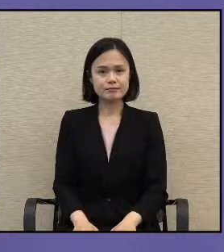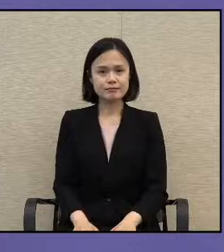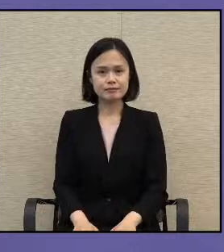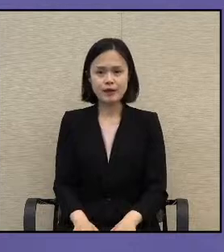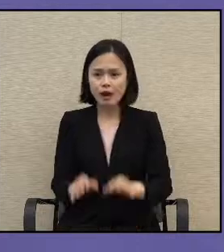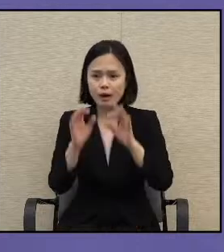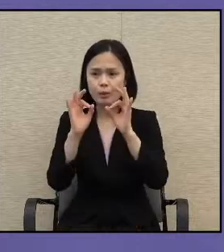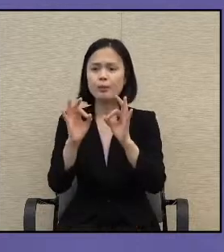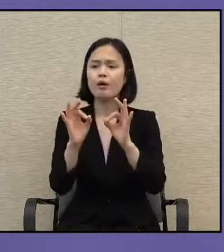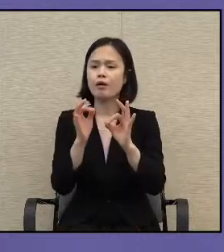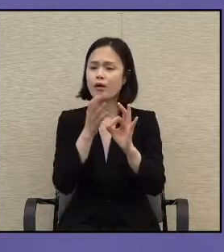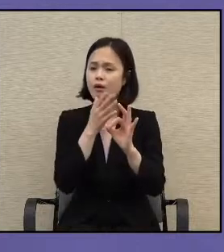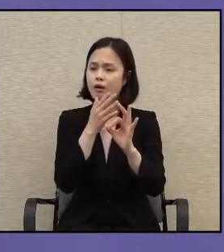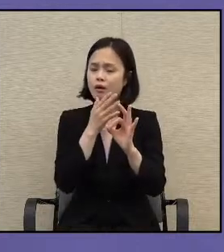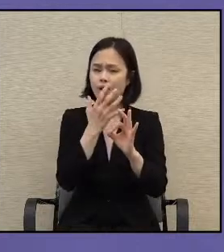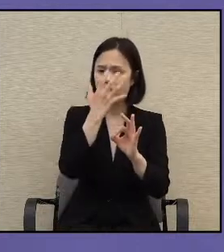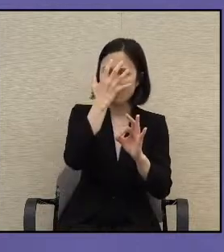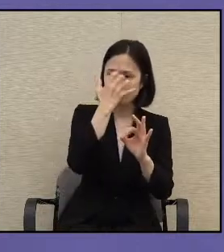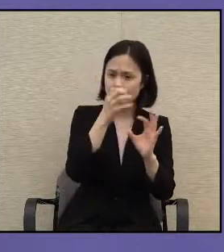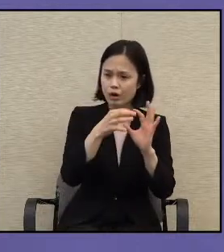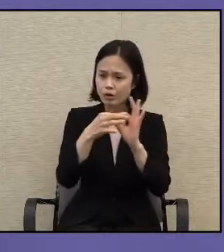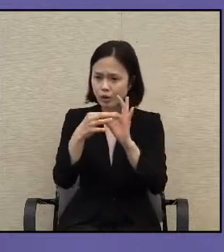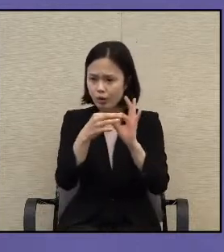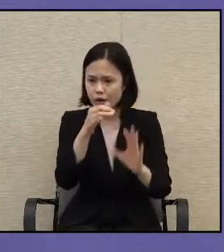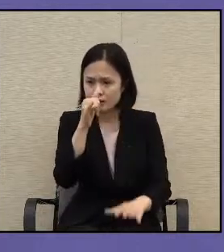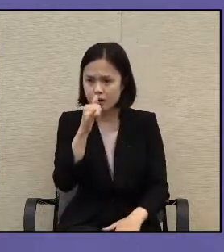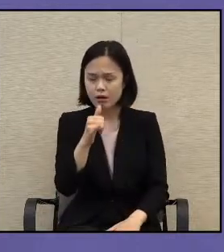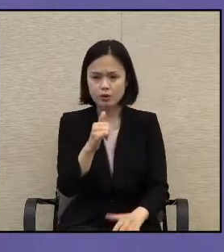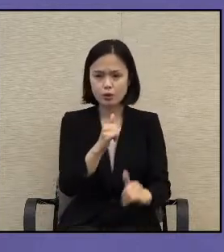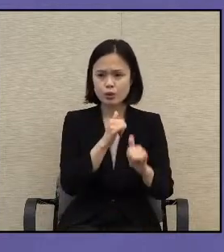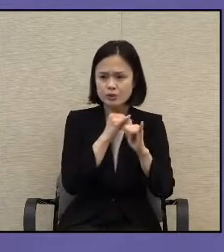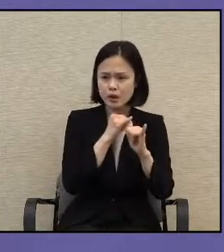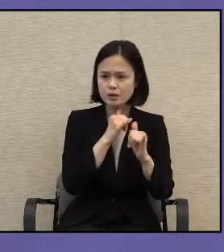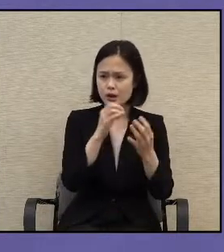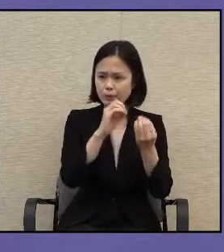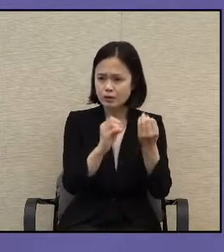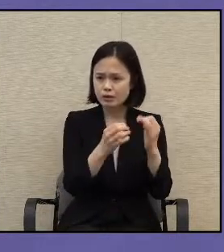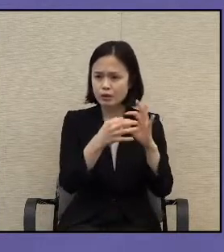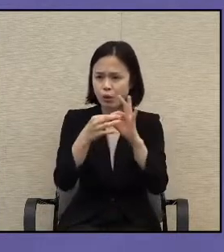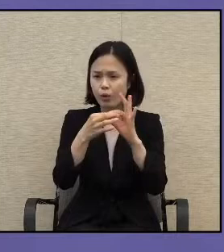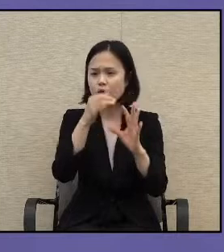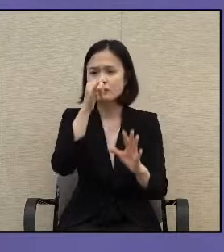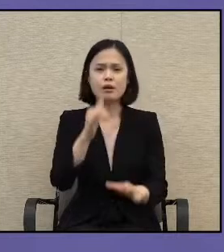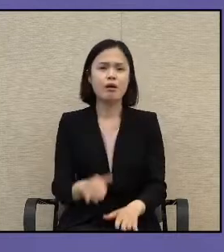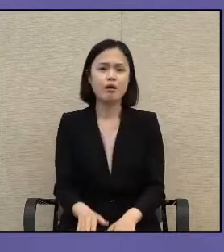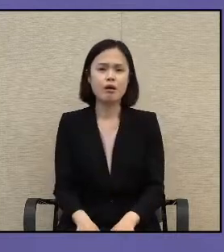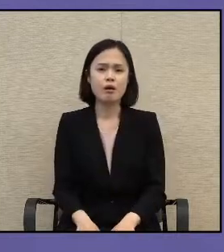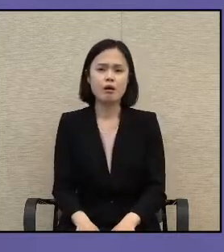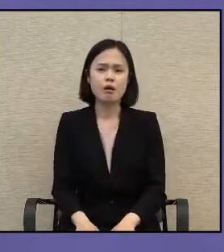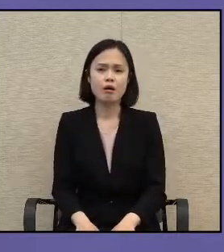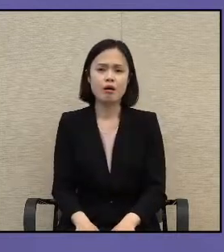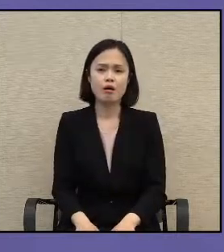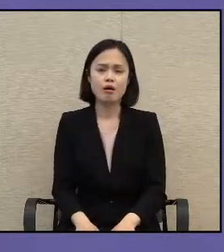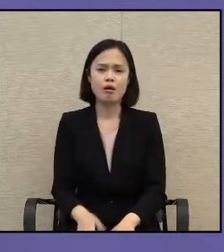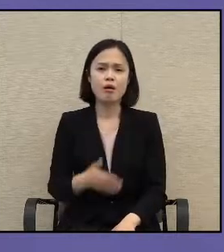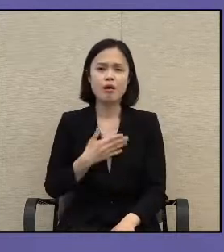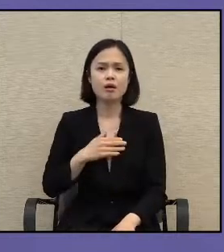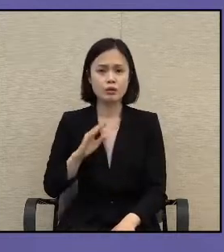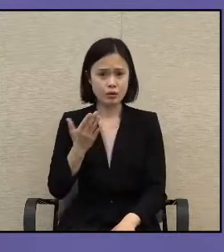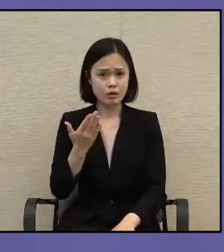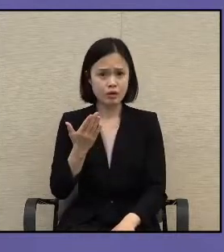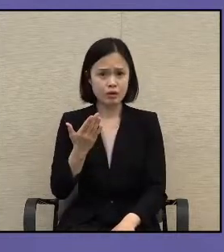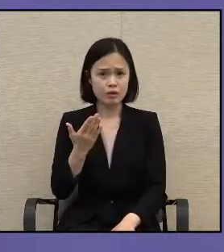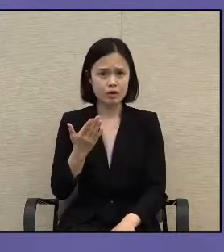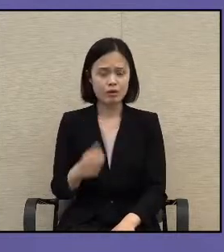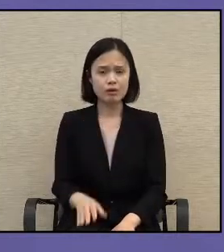우울과의 연관들, 자살 생각과의 연관성들을 확인을 했었을 때도 굉장히 좀 그러니까 소셜 이코노믹